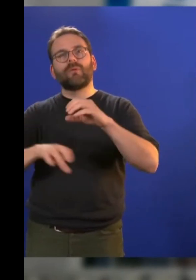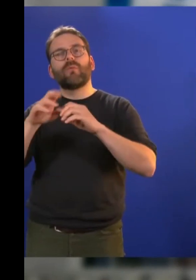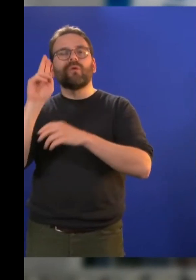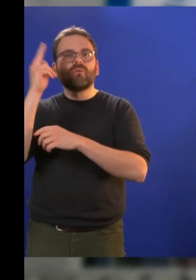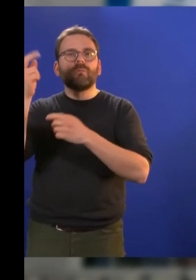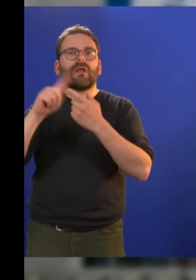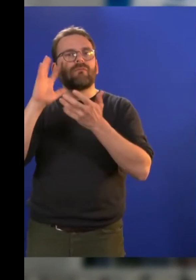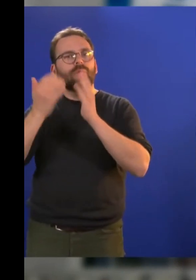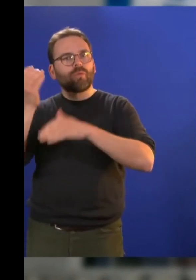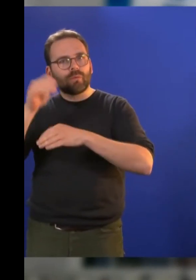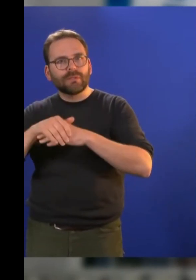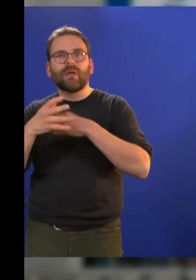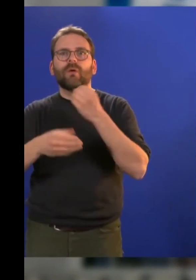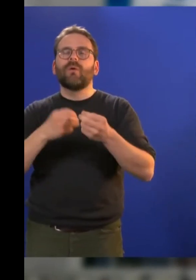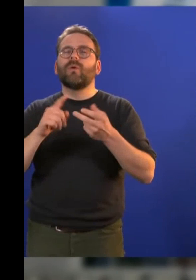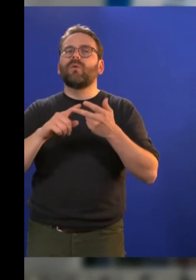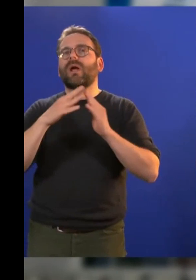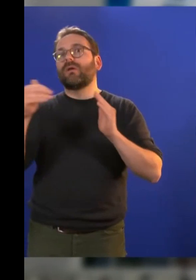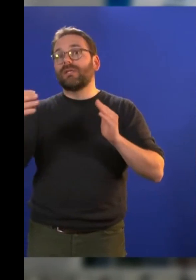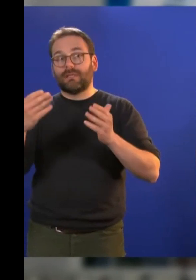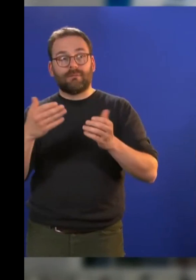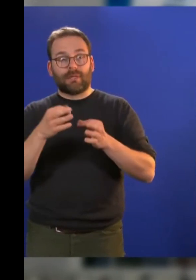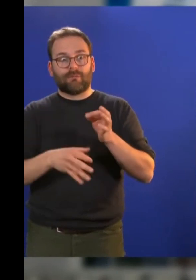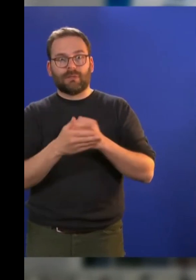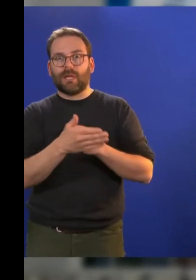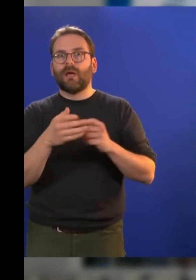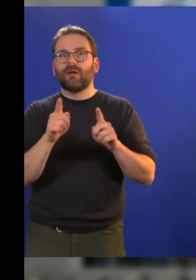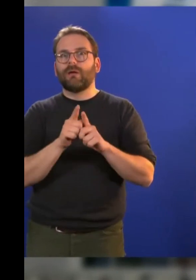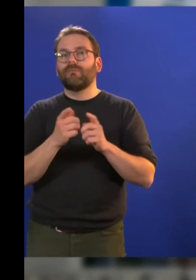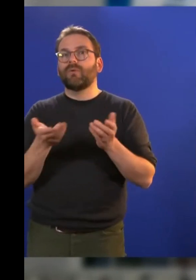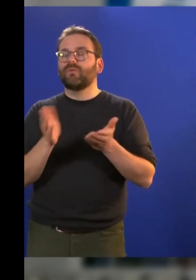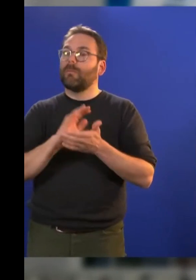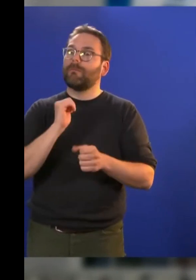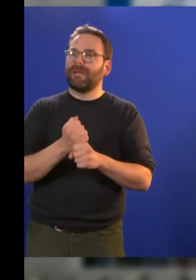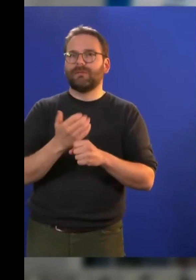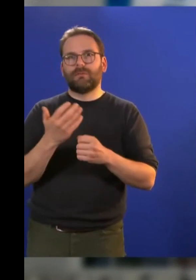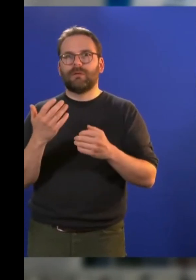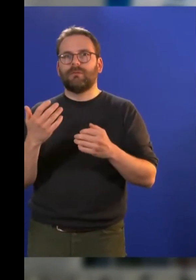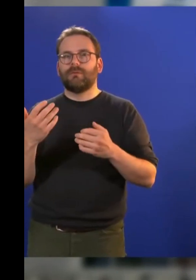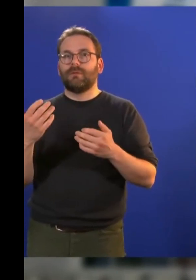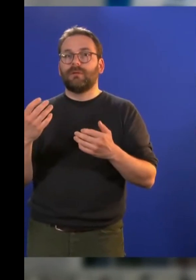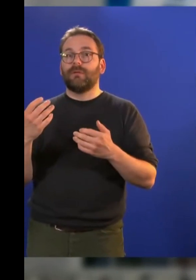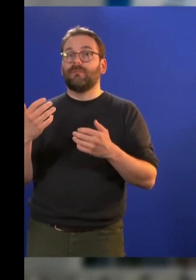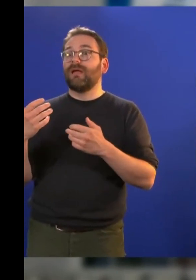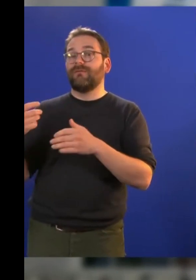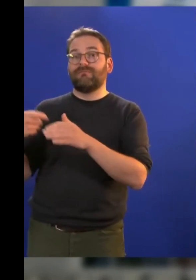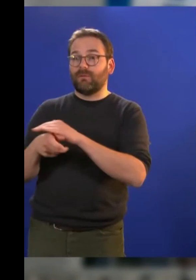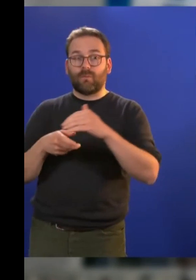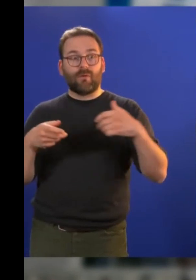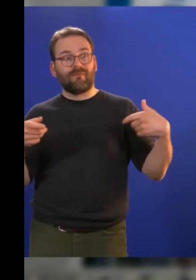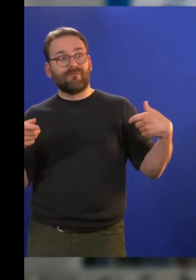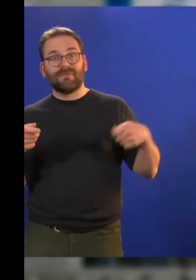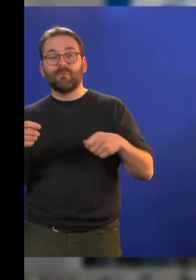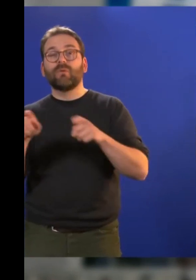la Folle Journée ou Atlantide, et qui se retrouvera, comme par double peine, impacté par l'affaissement des financements de